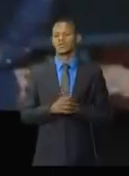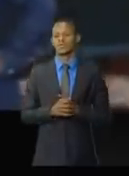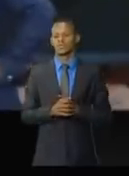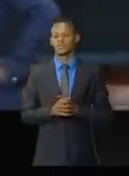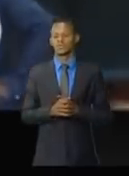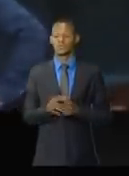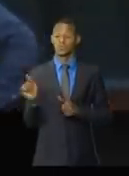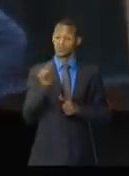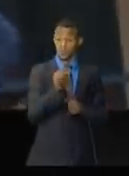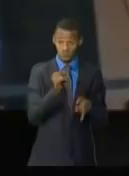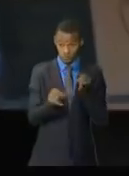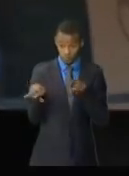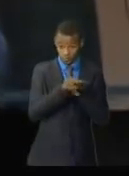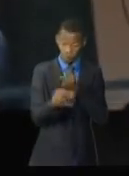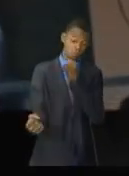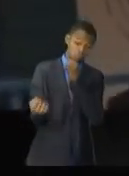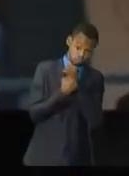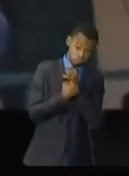mnatuunga mkono. Mko nasi pamoja.